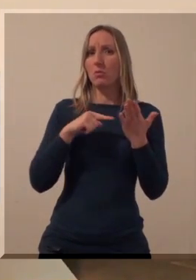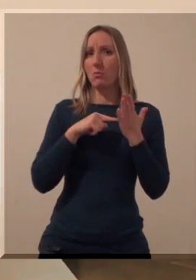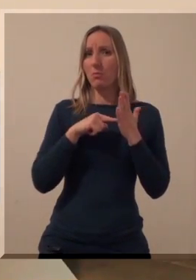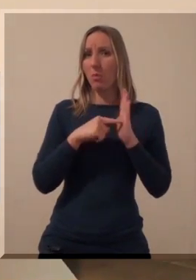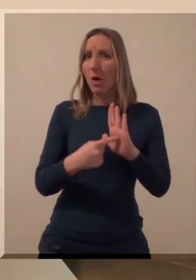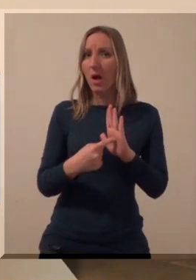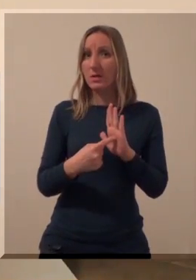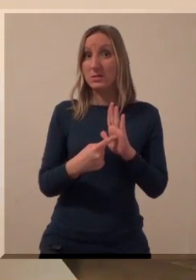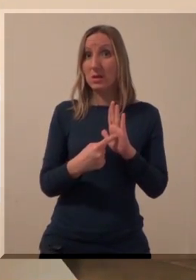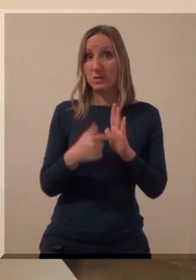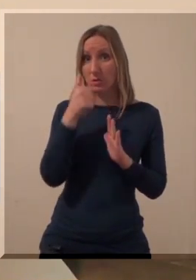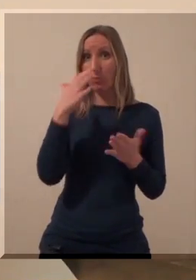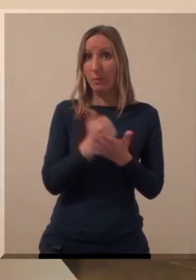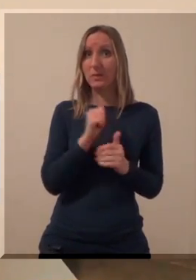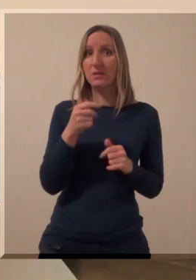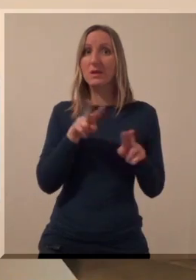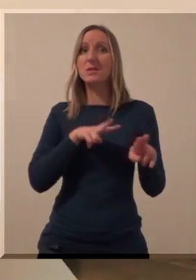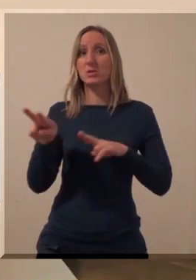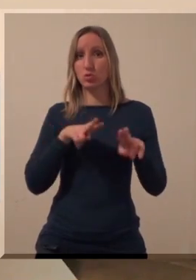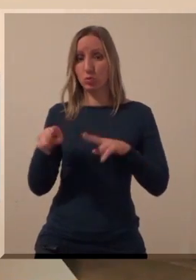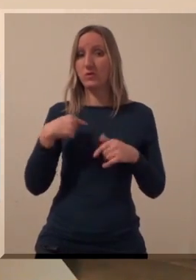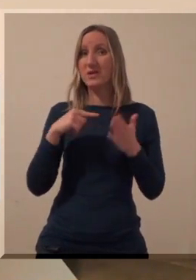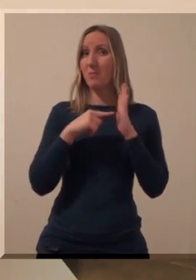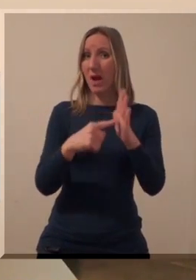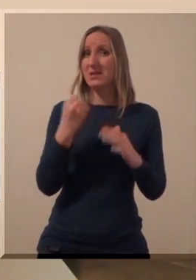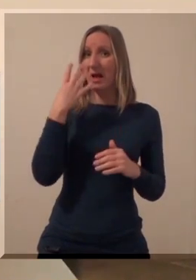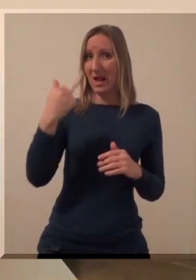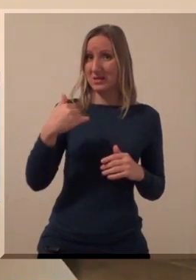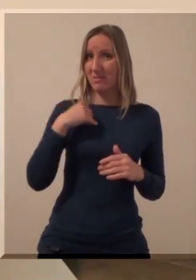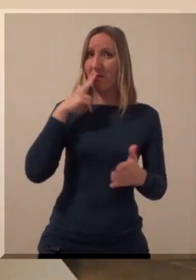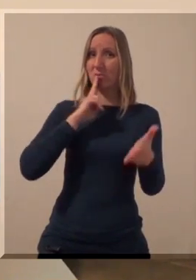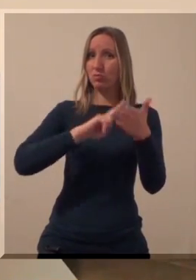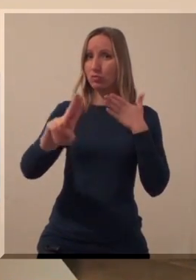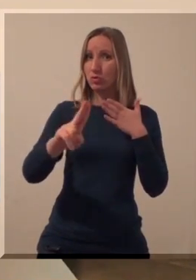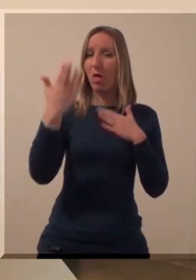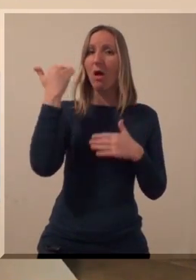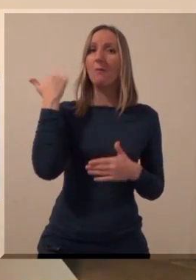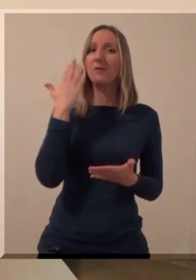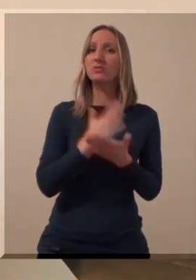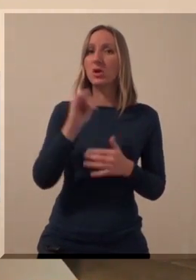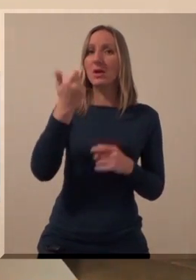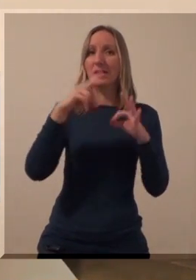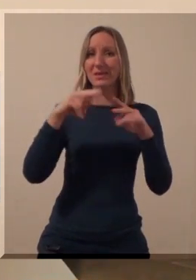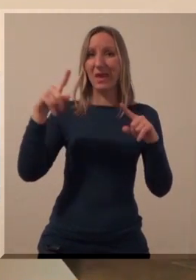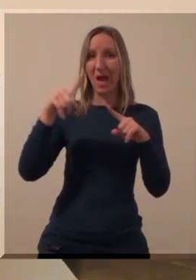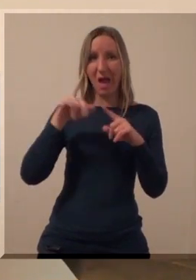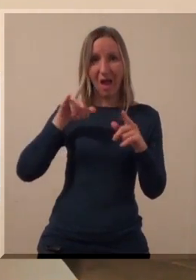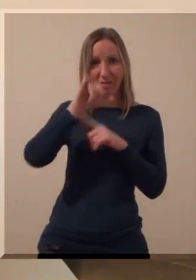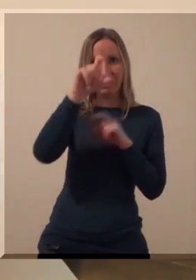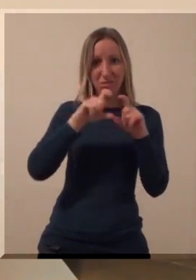pokazuje koliko je bitno pobediti, je u sudstvu. Ja sam to pokazala kada sam pokrenula tužbu protiv bivšeg JAT-a